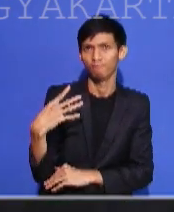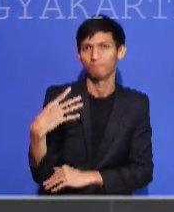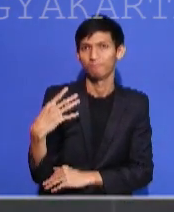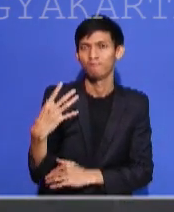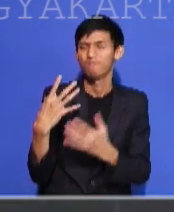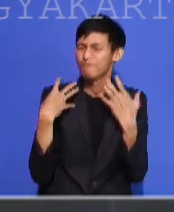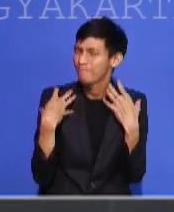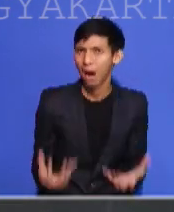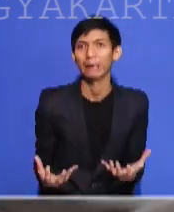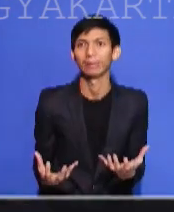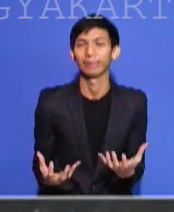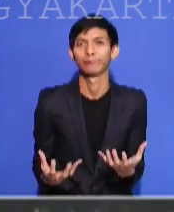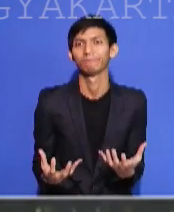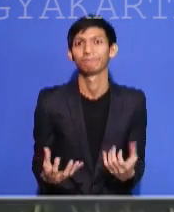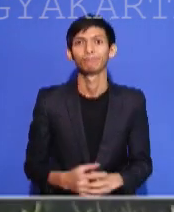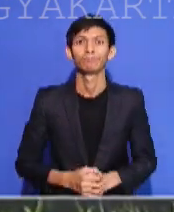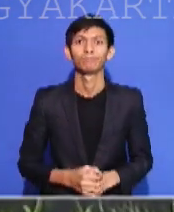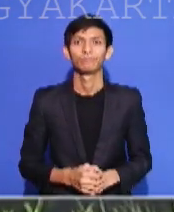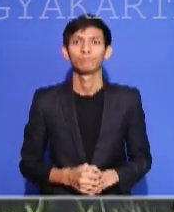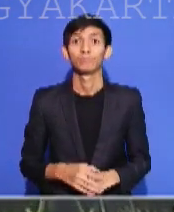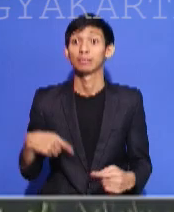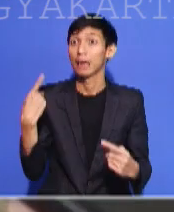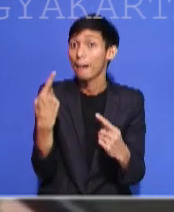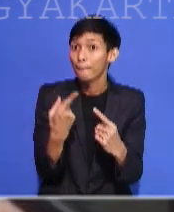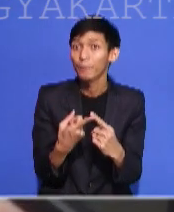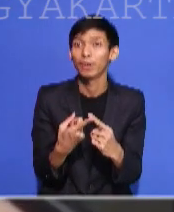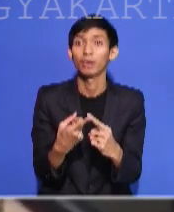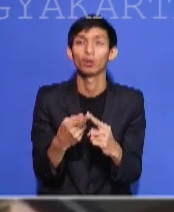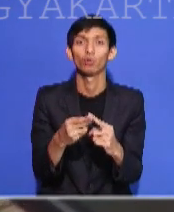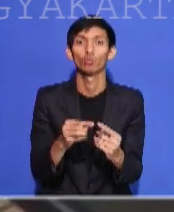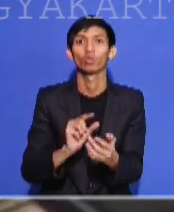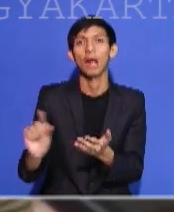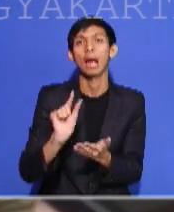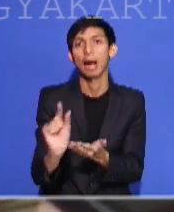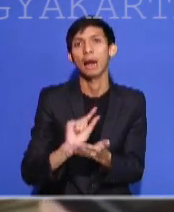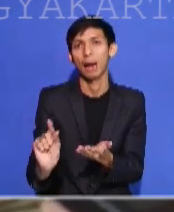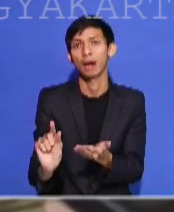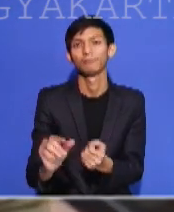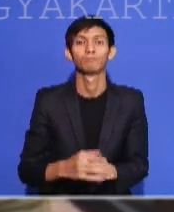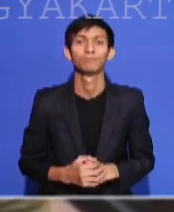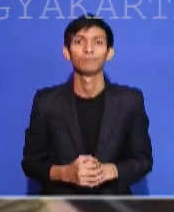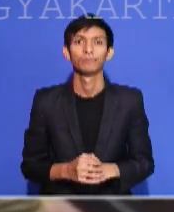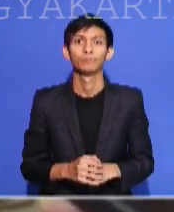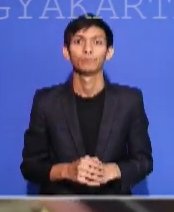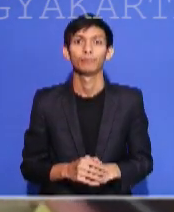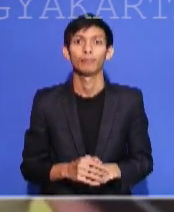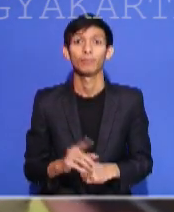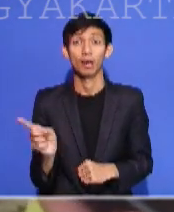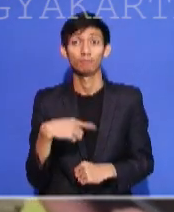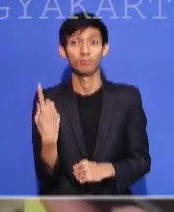hidup bahkan sebagian sampai terlilit hutang sekali tentunya Pak gitu kita namanya kerja kan